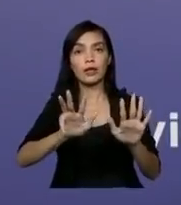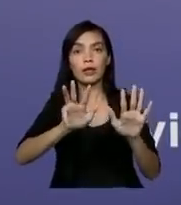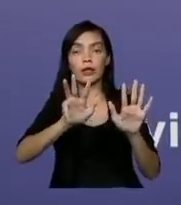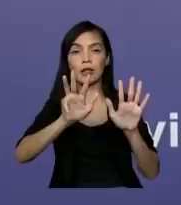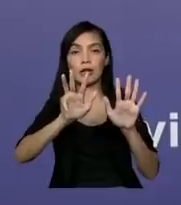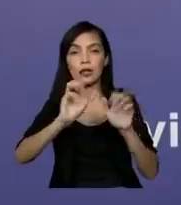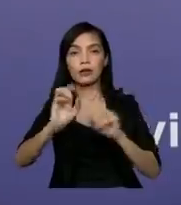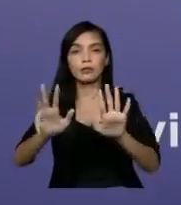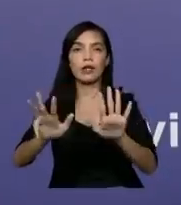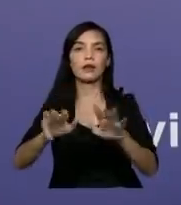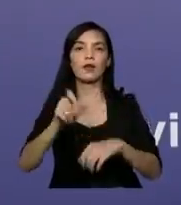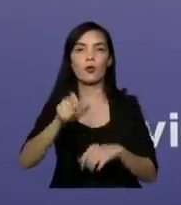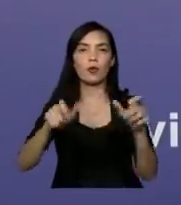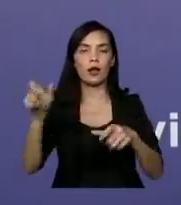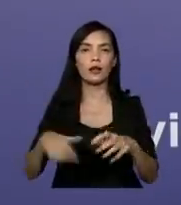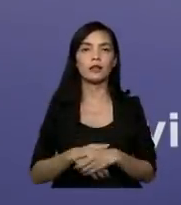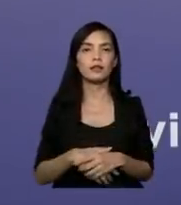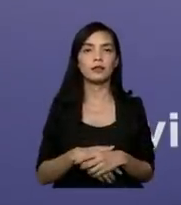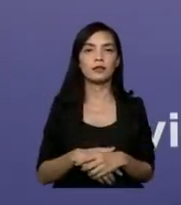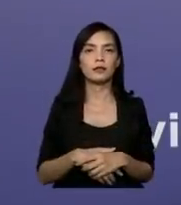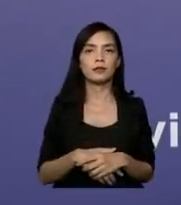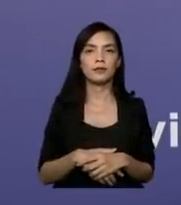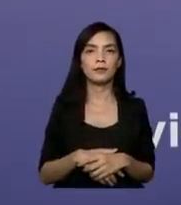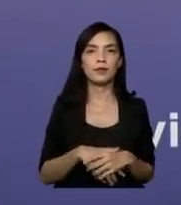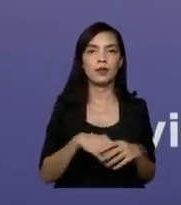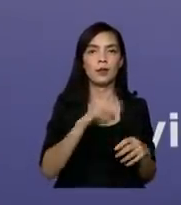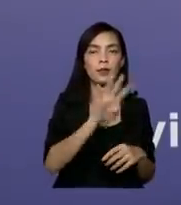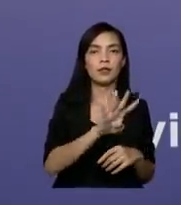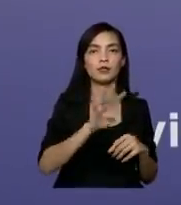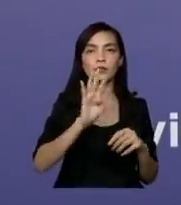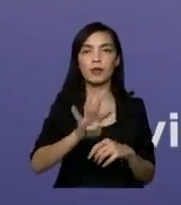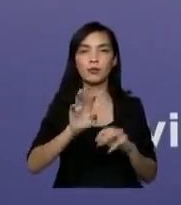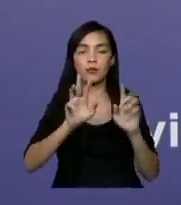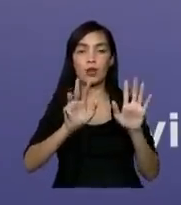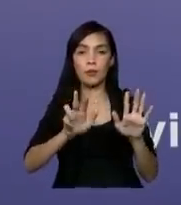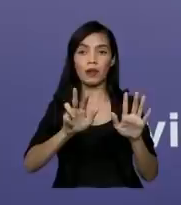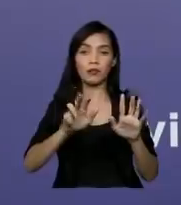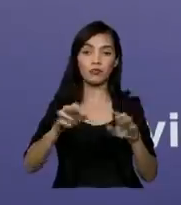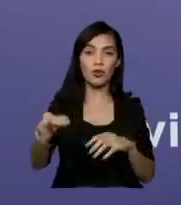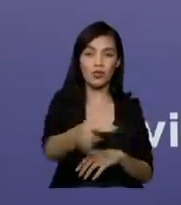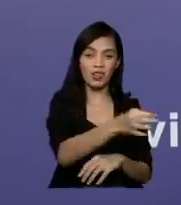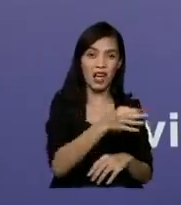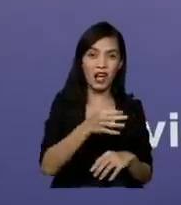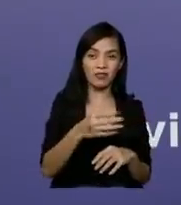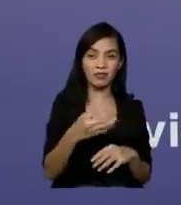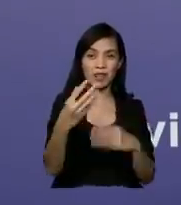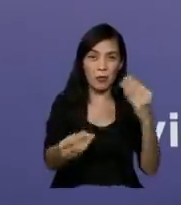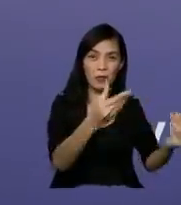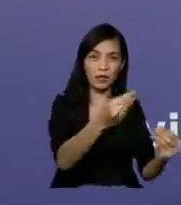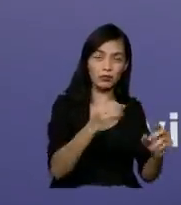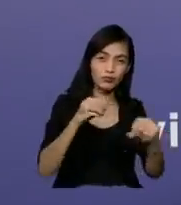21990 Hai telah 448 kabupaten-kota terdampak di 34